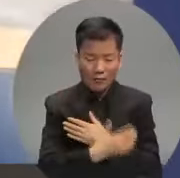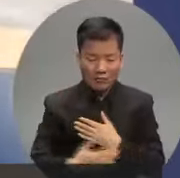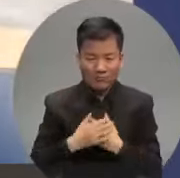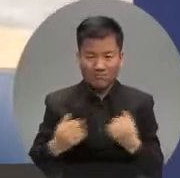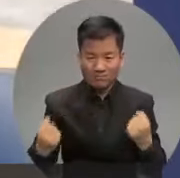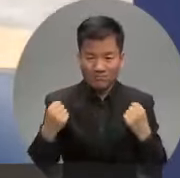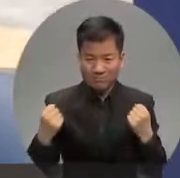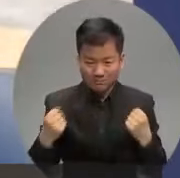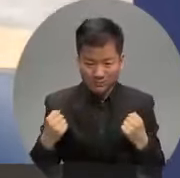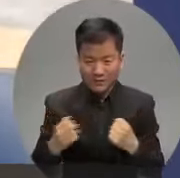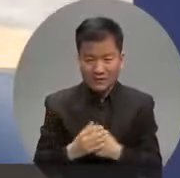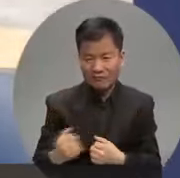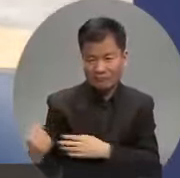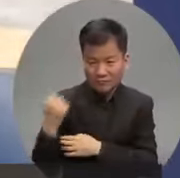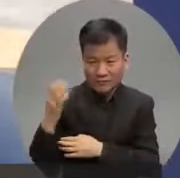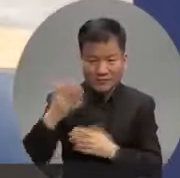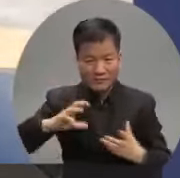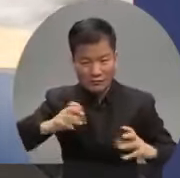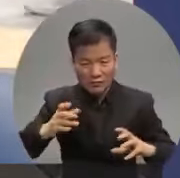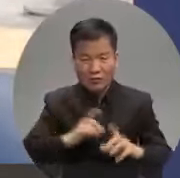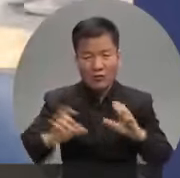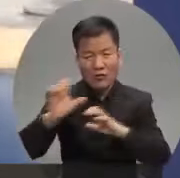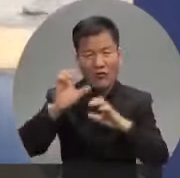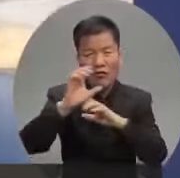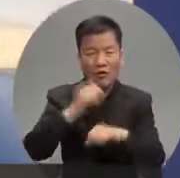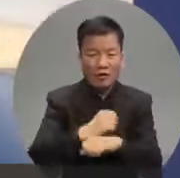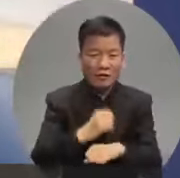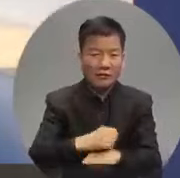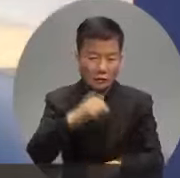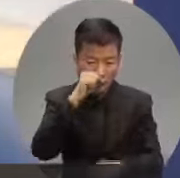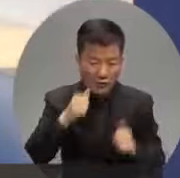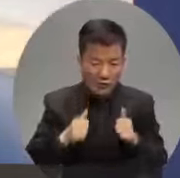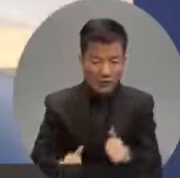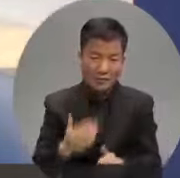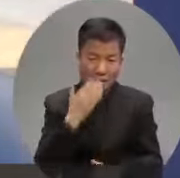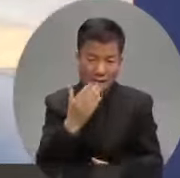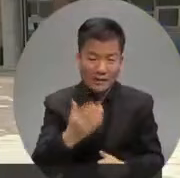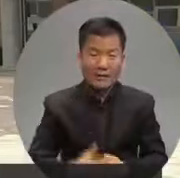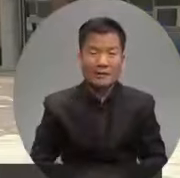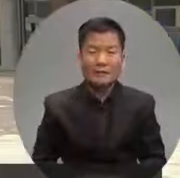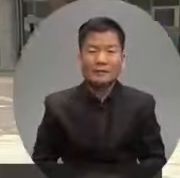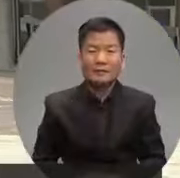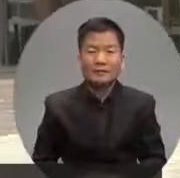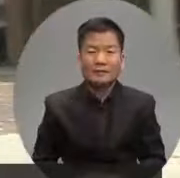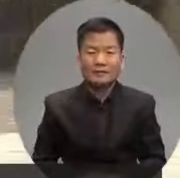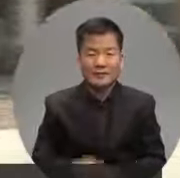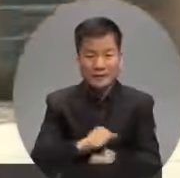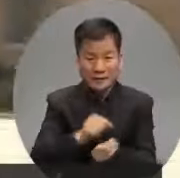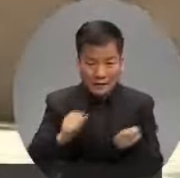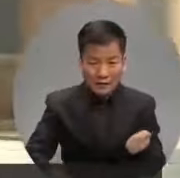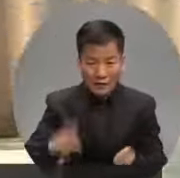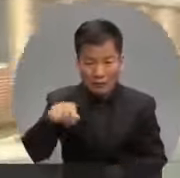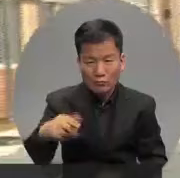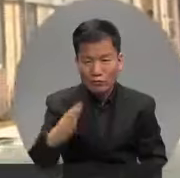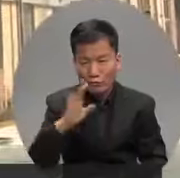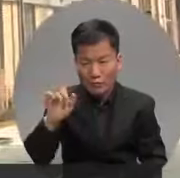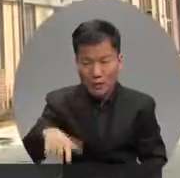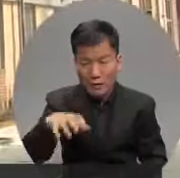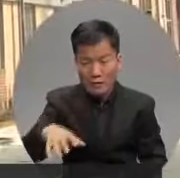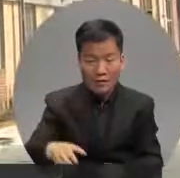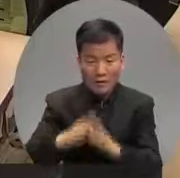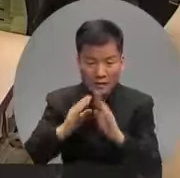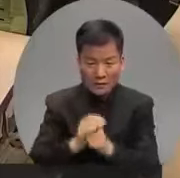계속 안 딸리고 근육도 붙으니까 더 열심히 할 수 있을 것 같아요. 진천 문백면에 자리를